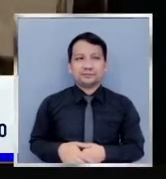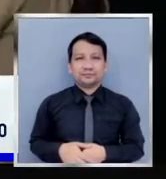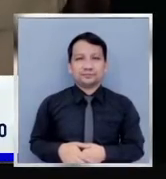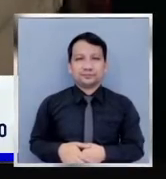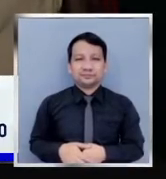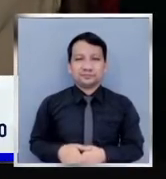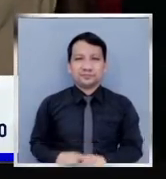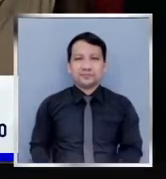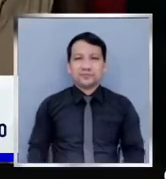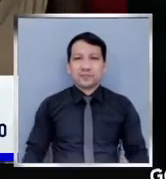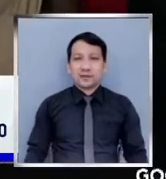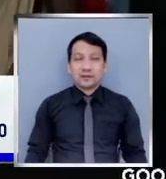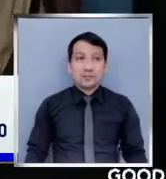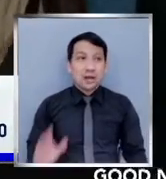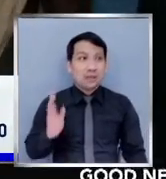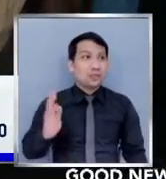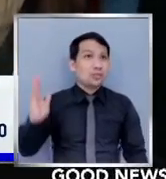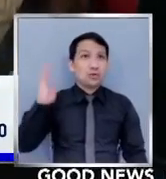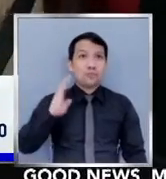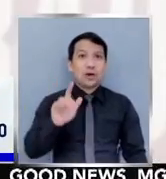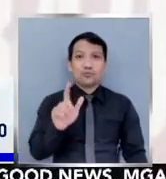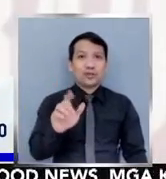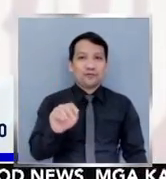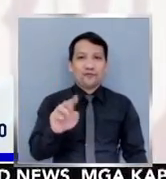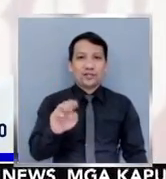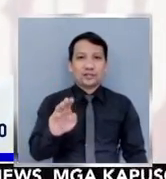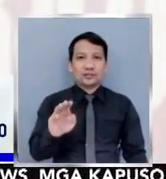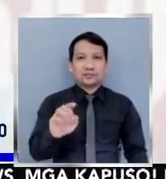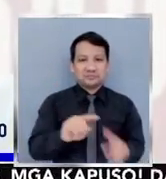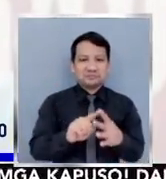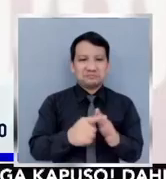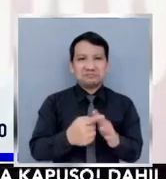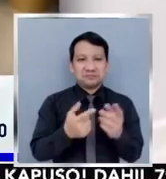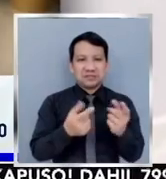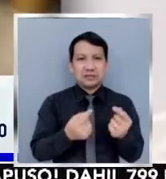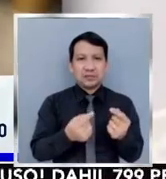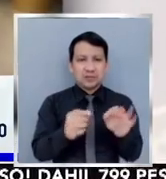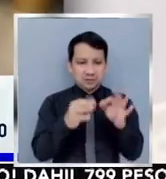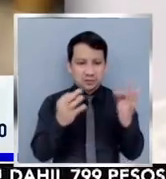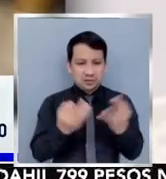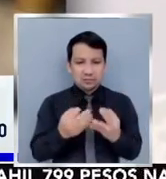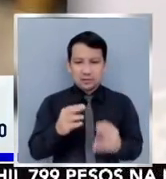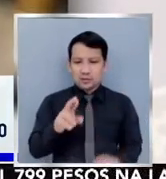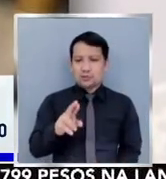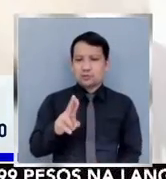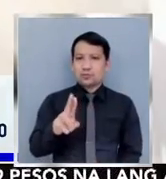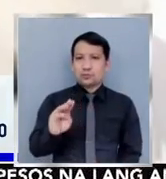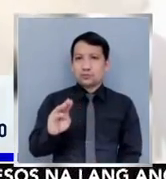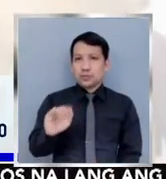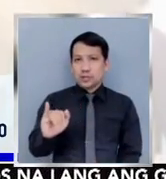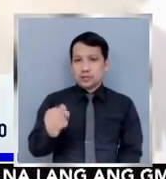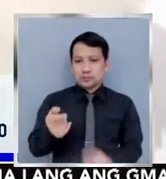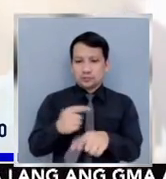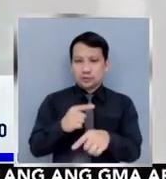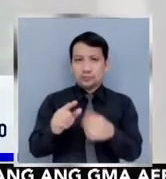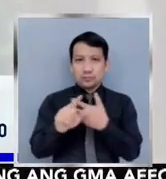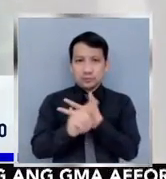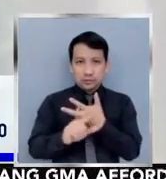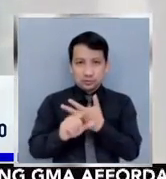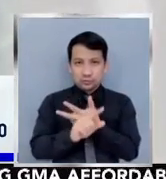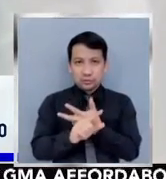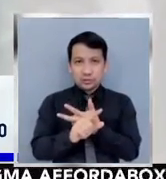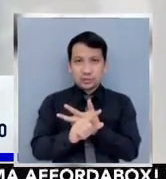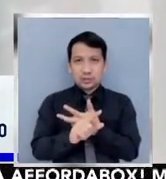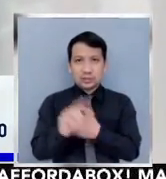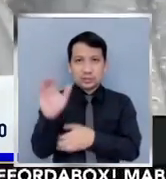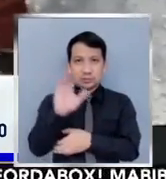Mula pa noong 2014, nakagawian na ng pamilya ni Ruby Ann mula sa Cabuyao, Laguna, ang pagki-Christmas shopping